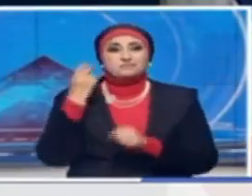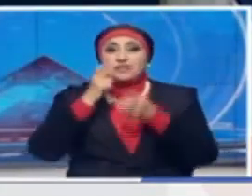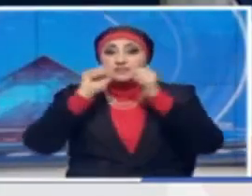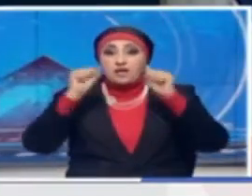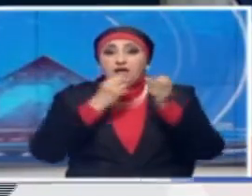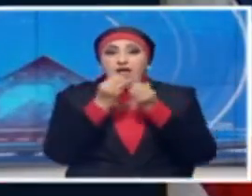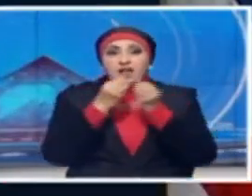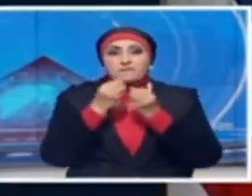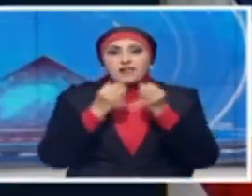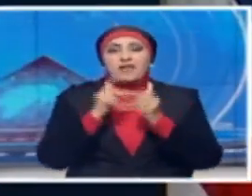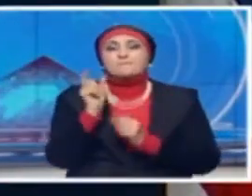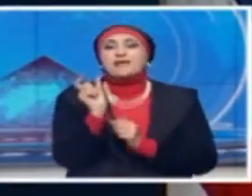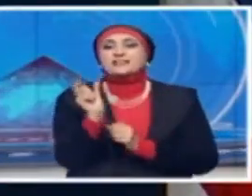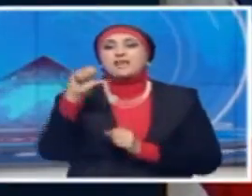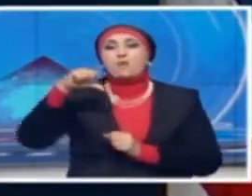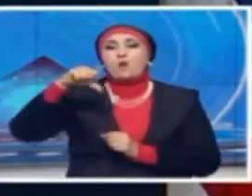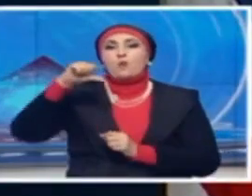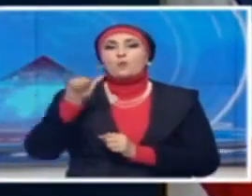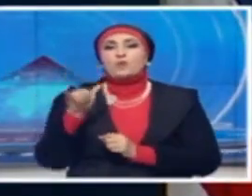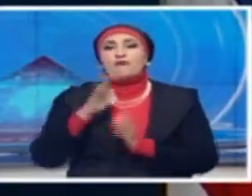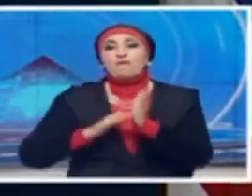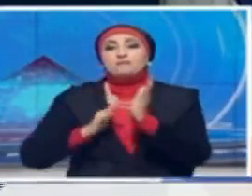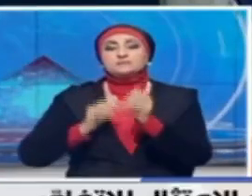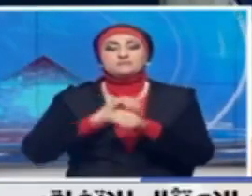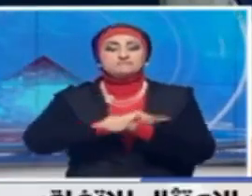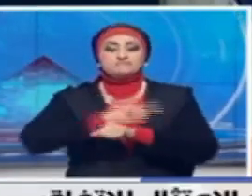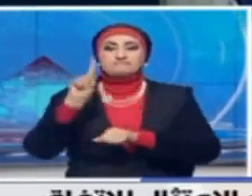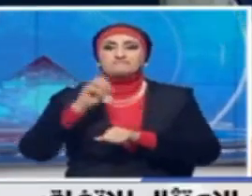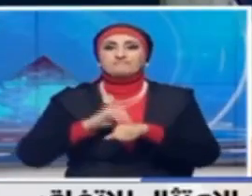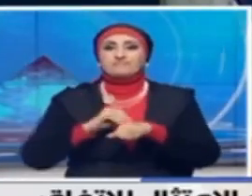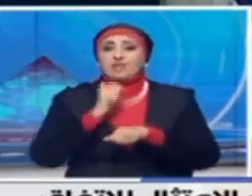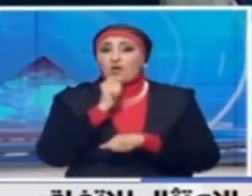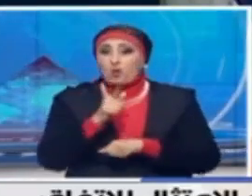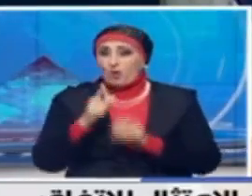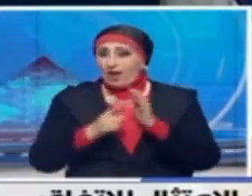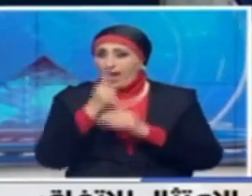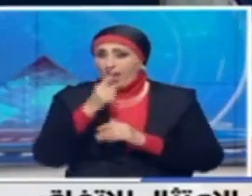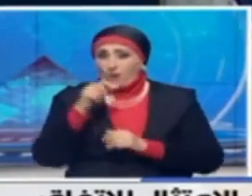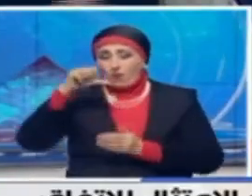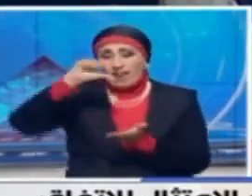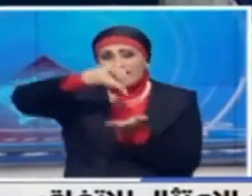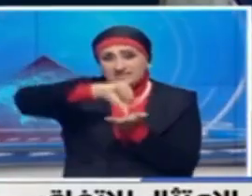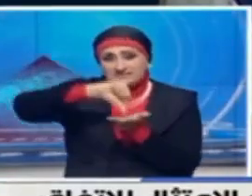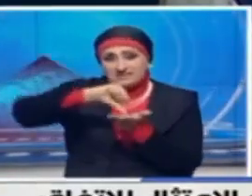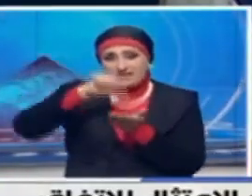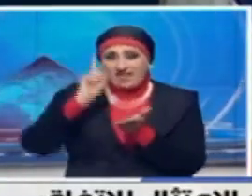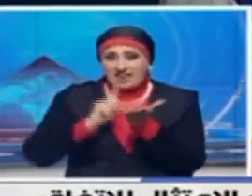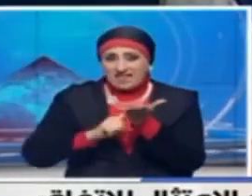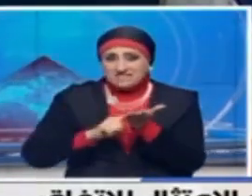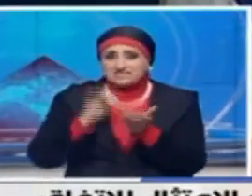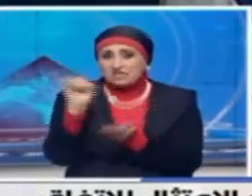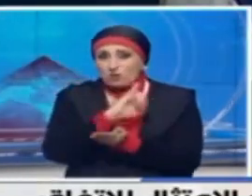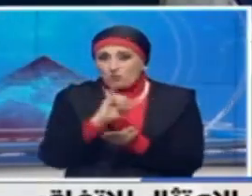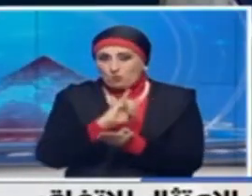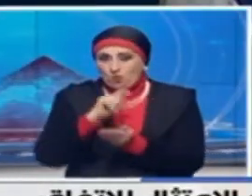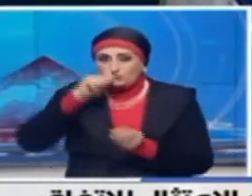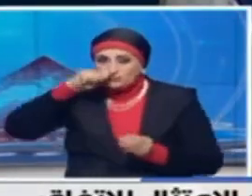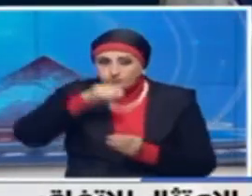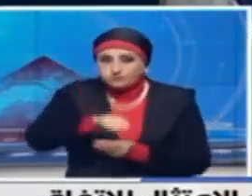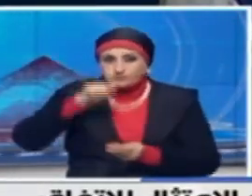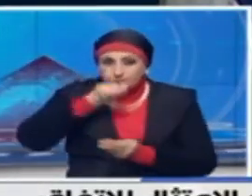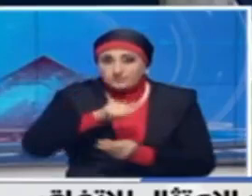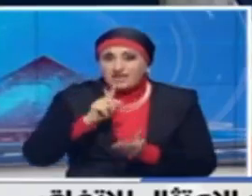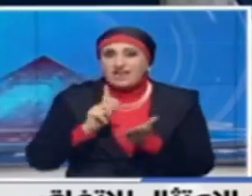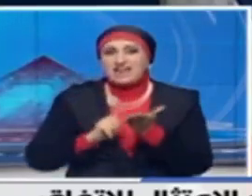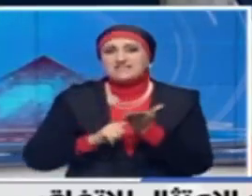الدبلوماسية بشأن برنامجها النووي، مشددة على أن السبيل الوحيد أمام إيران للخروج من دائرة العقوبات